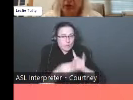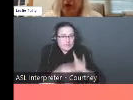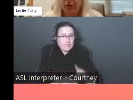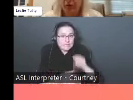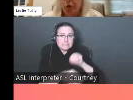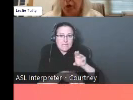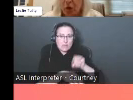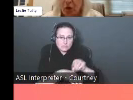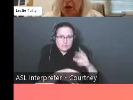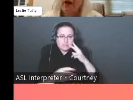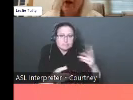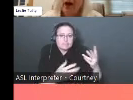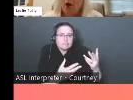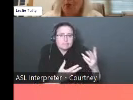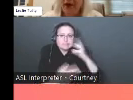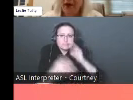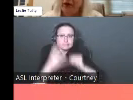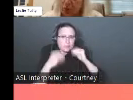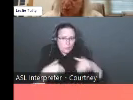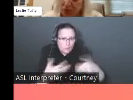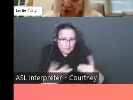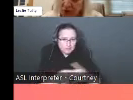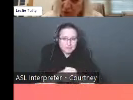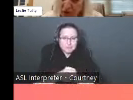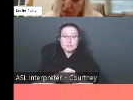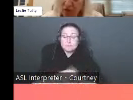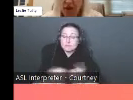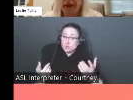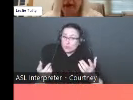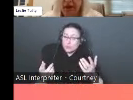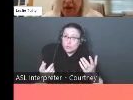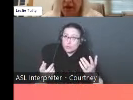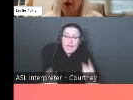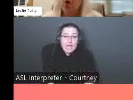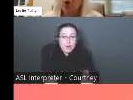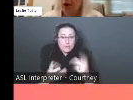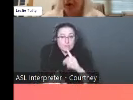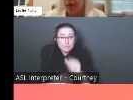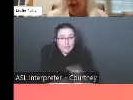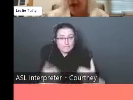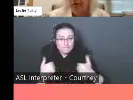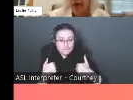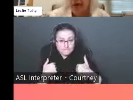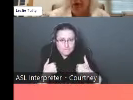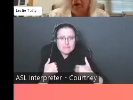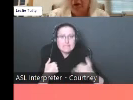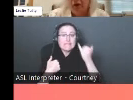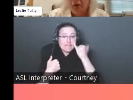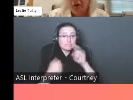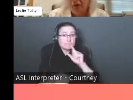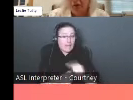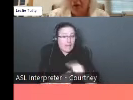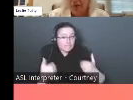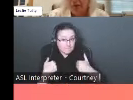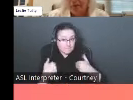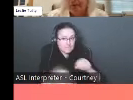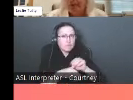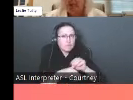en fait, que pensent les femmes du counseling qu'elles ont reçu? D'abord, combien l'ont demandé, combien l'ont reçu